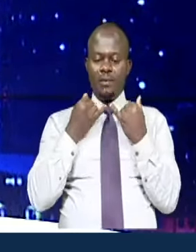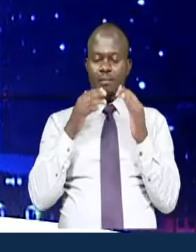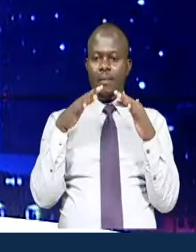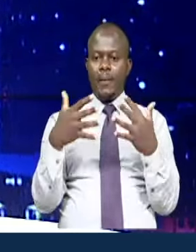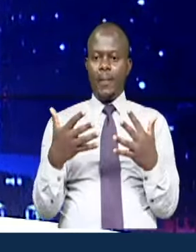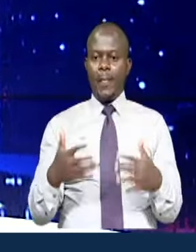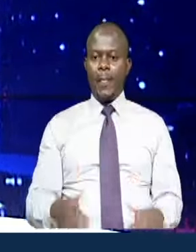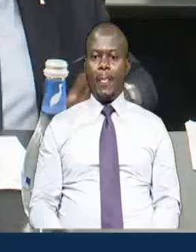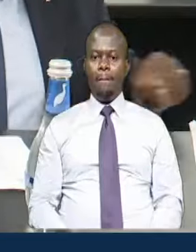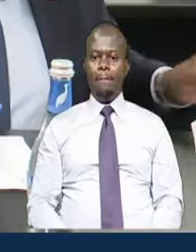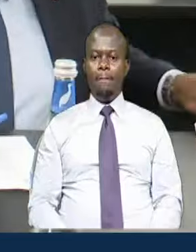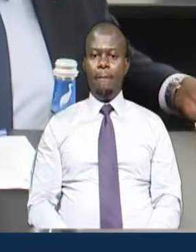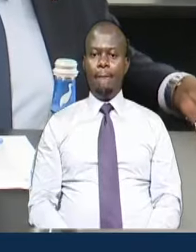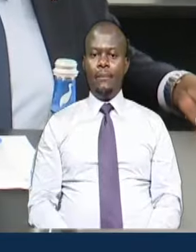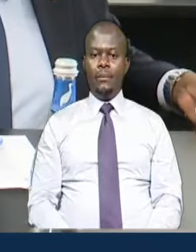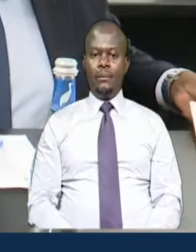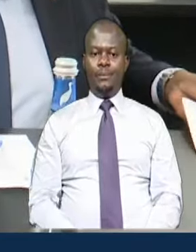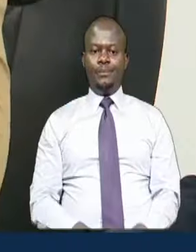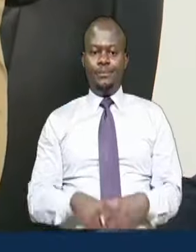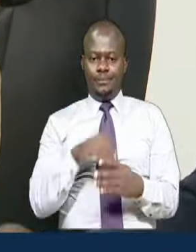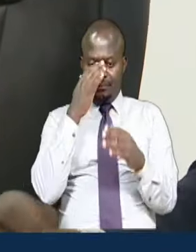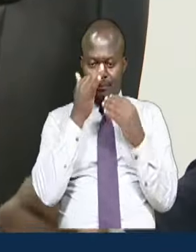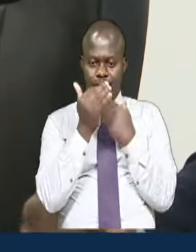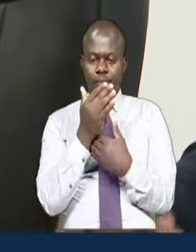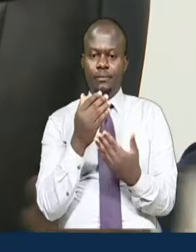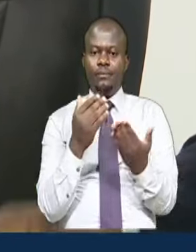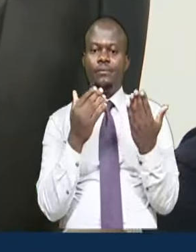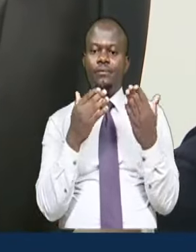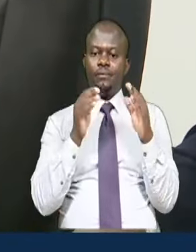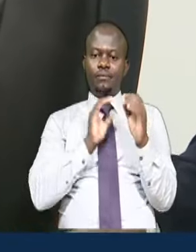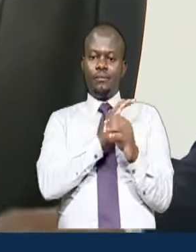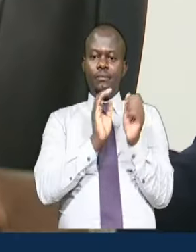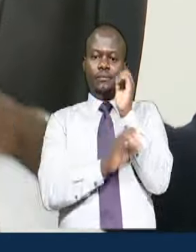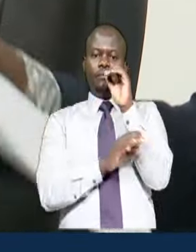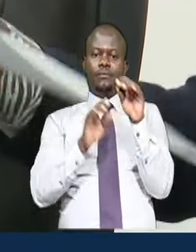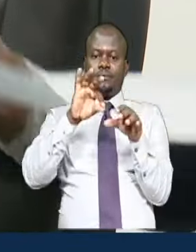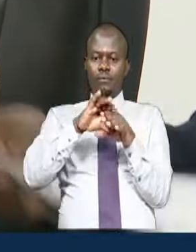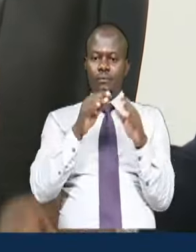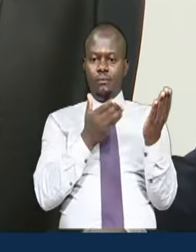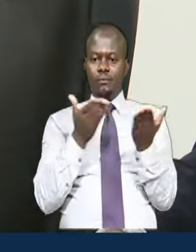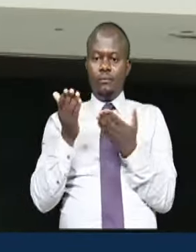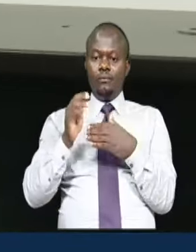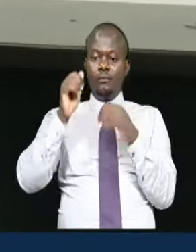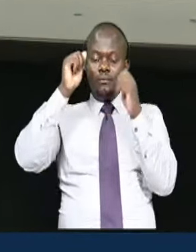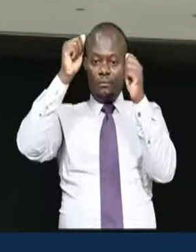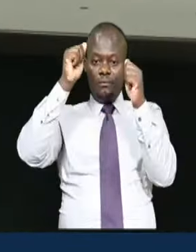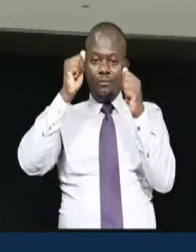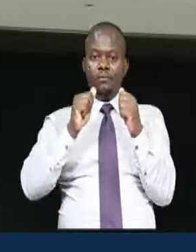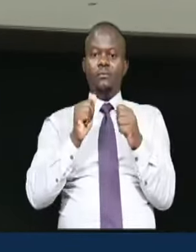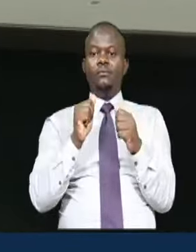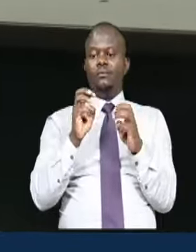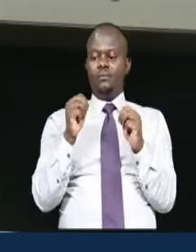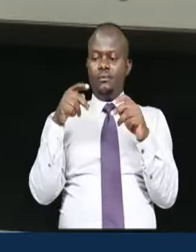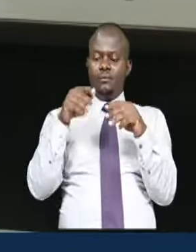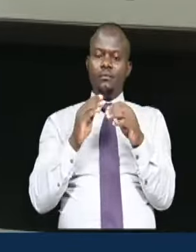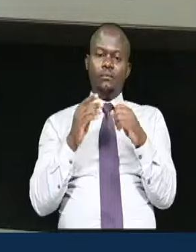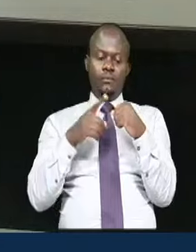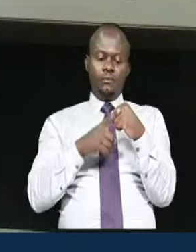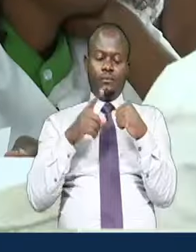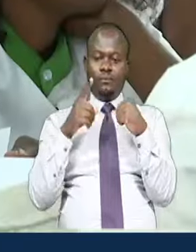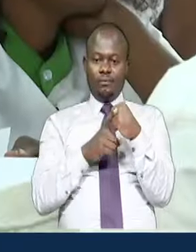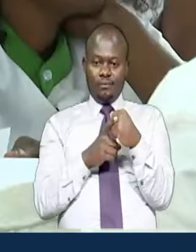by'inkuru. Mu gitondo cyo kuri uyu wa mbere, komisiyo y'igihugu y'amatora yakiriye kandidatuye z'abakandida depite